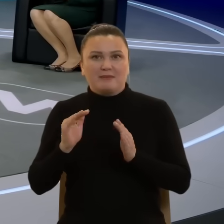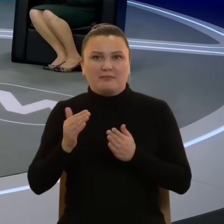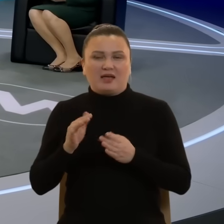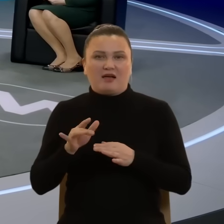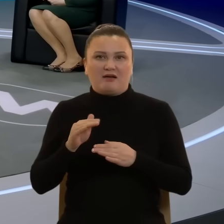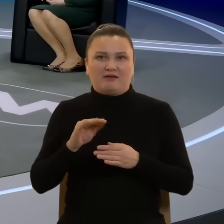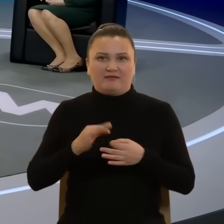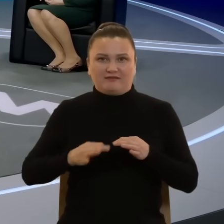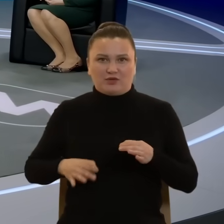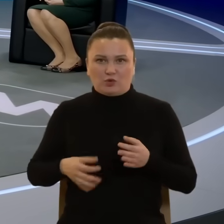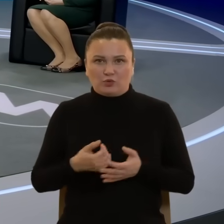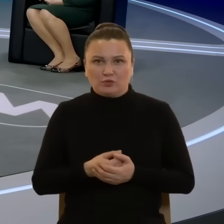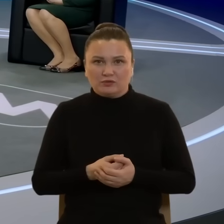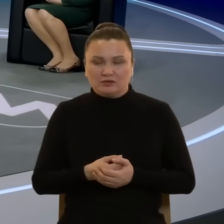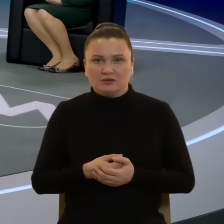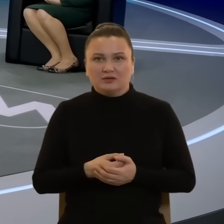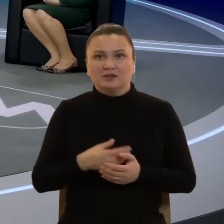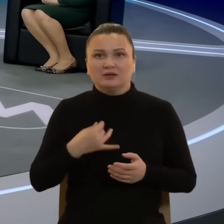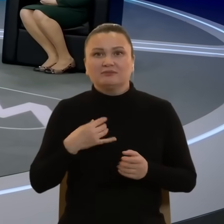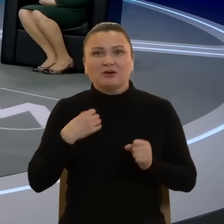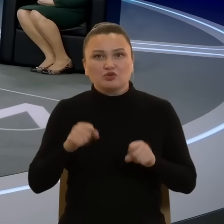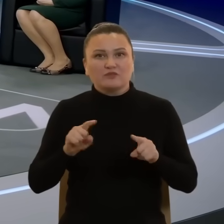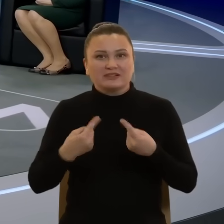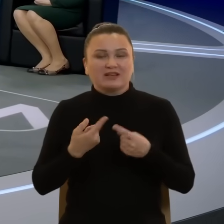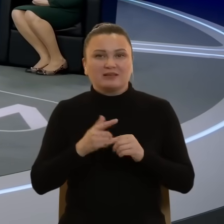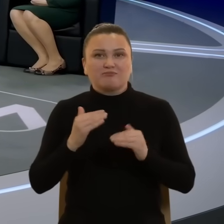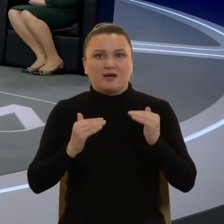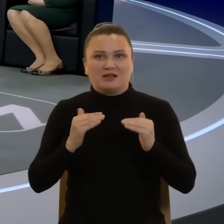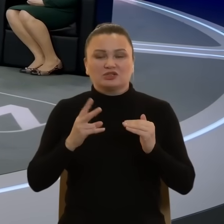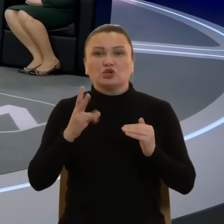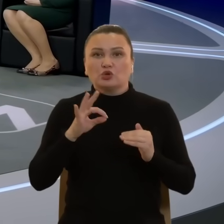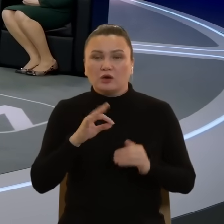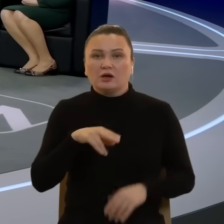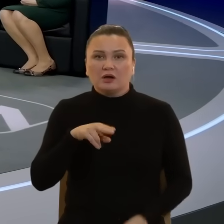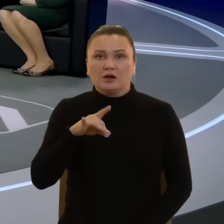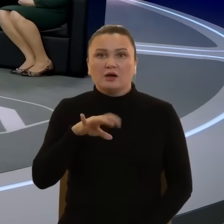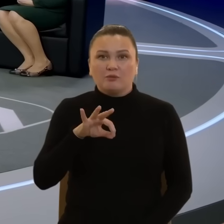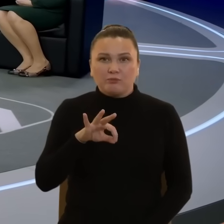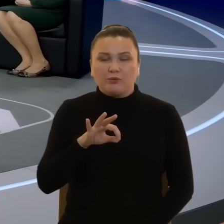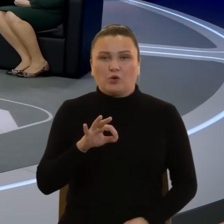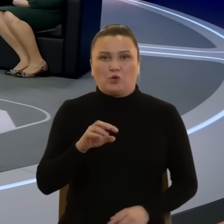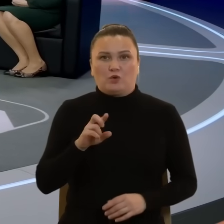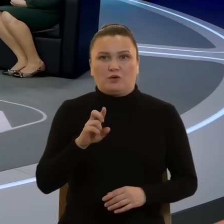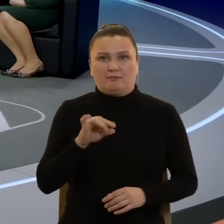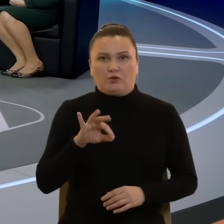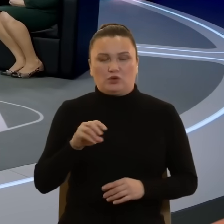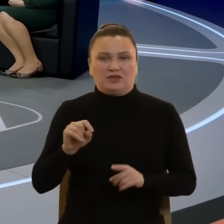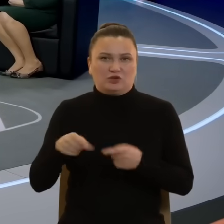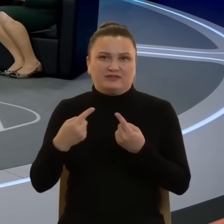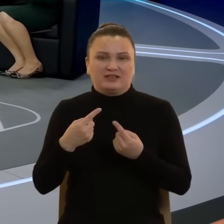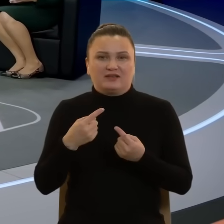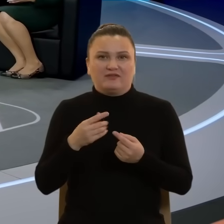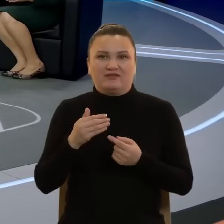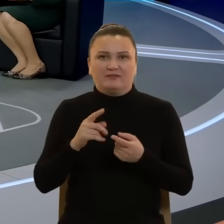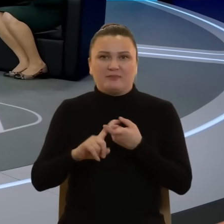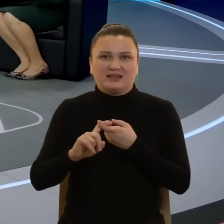восстановить этот нарушенный баланс. Но я хочу отметить, что пробиотики – это тоже очень разный класс препаратов. И далеко не все